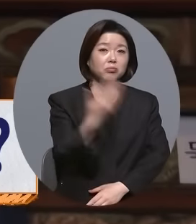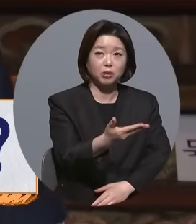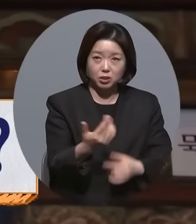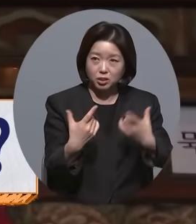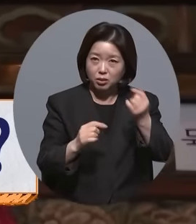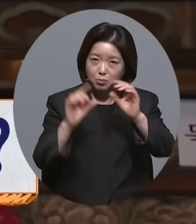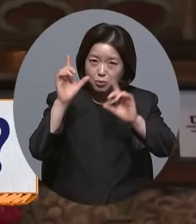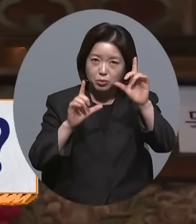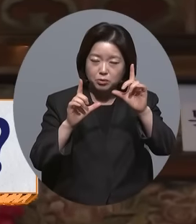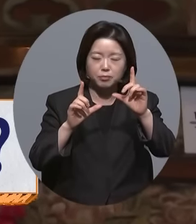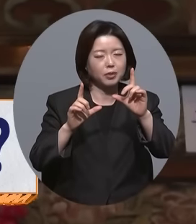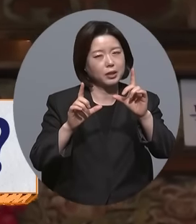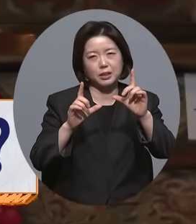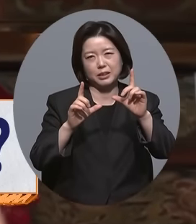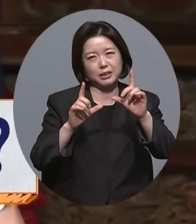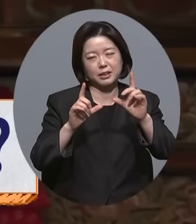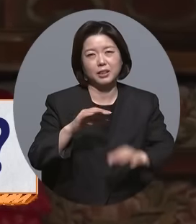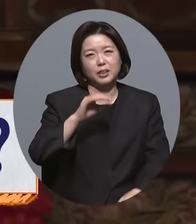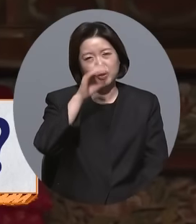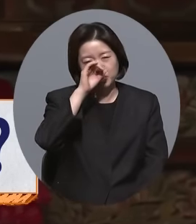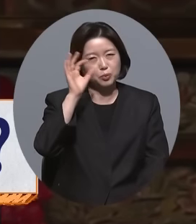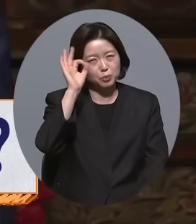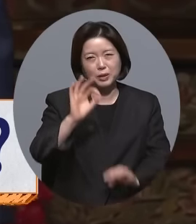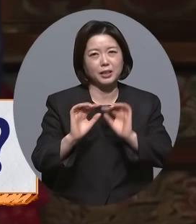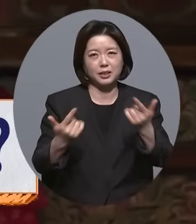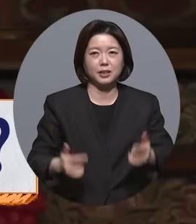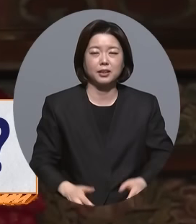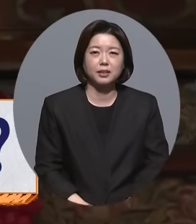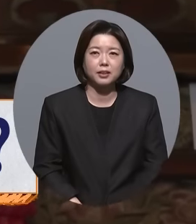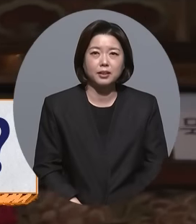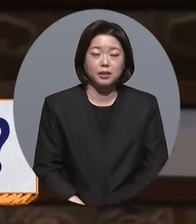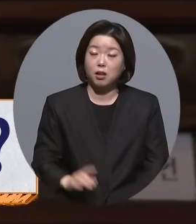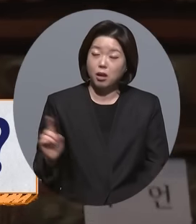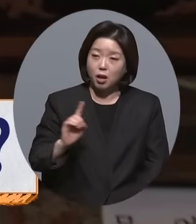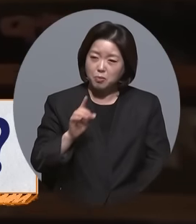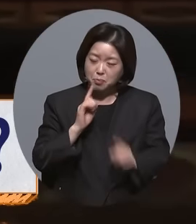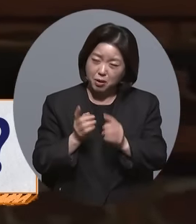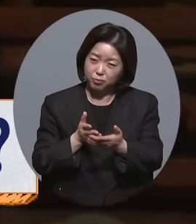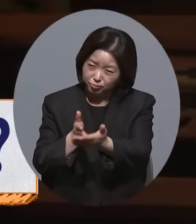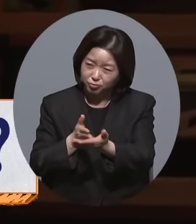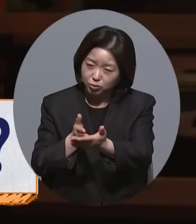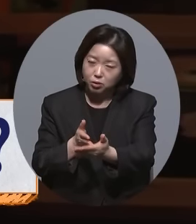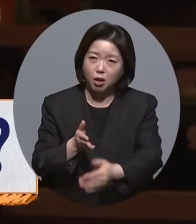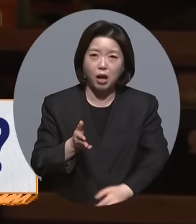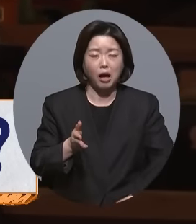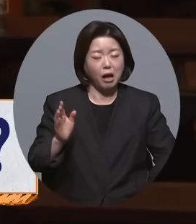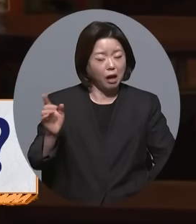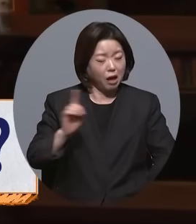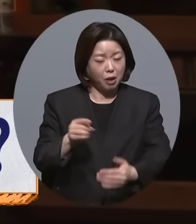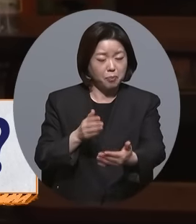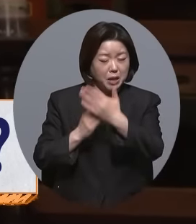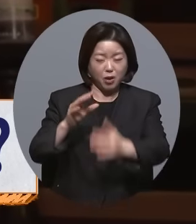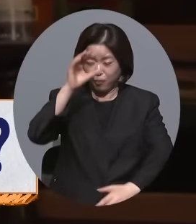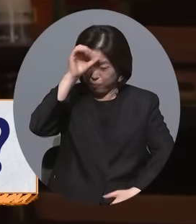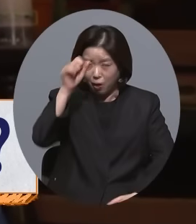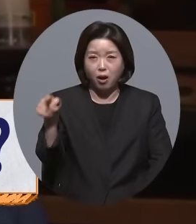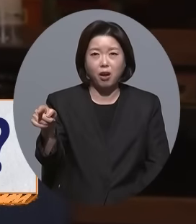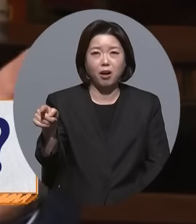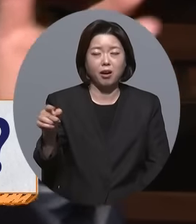것은 저 별로 옳아 보이진 않습니다. 아무리 말씀을 드려도 잘 되지 않으니까 그러니까